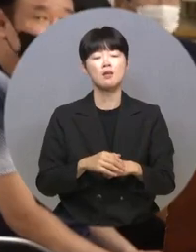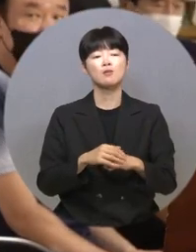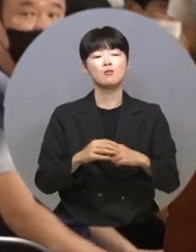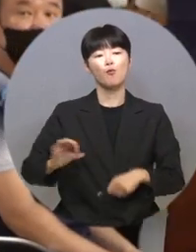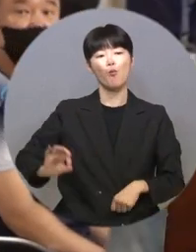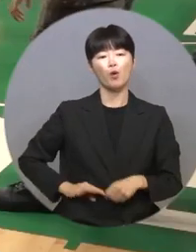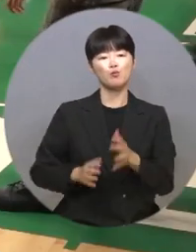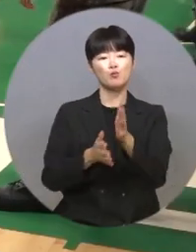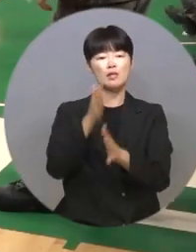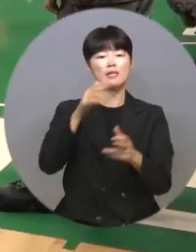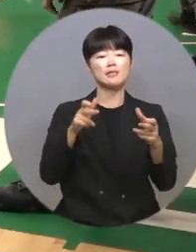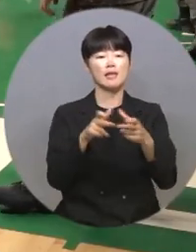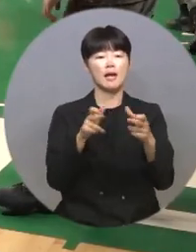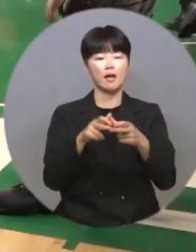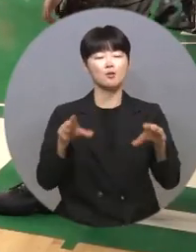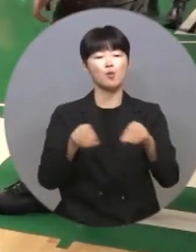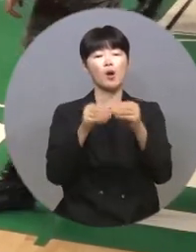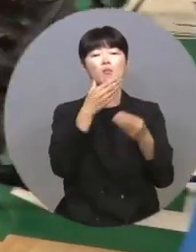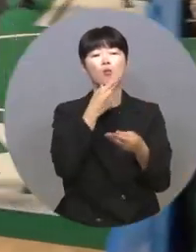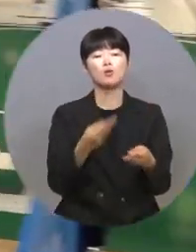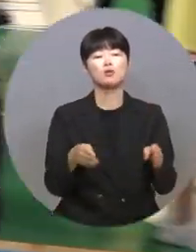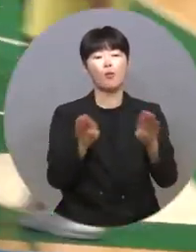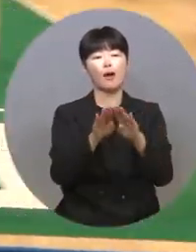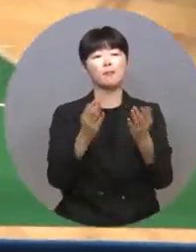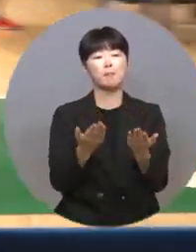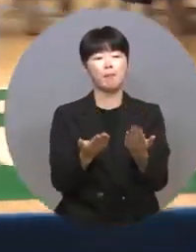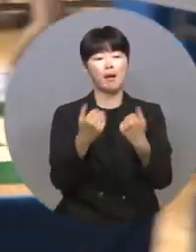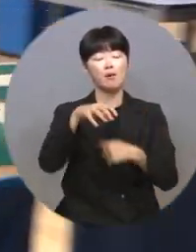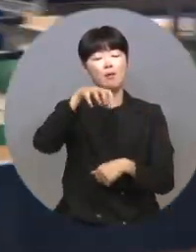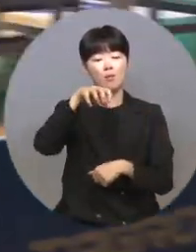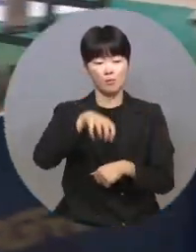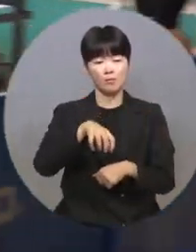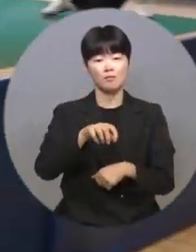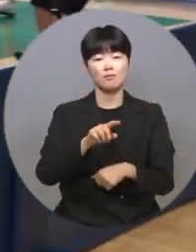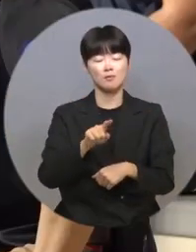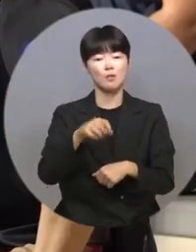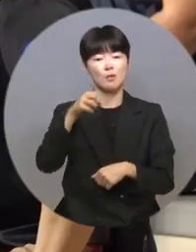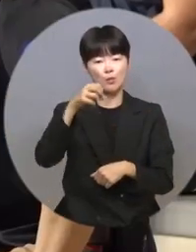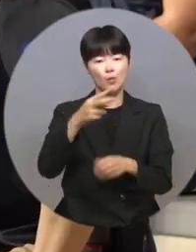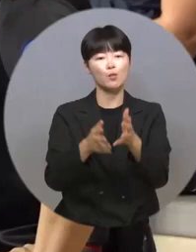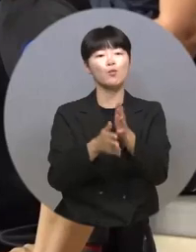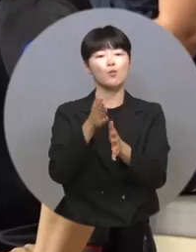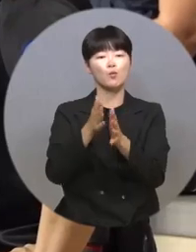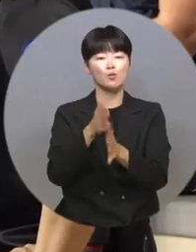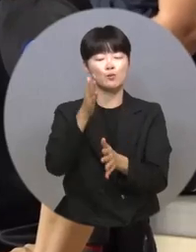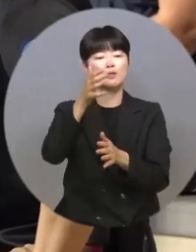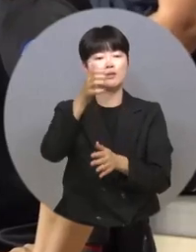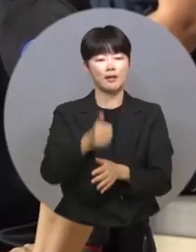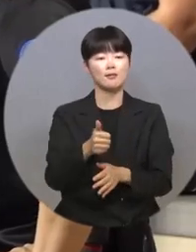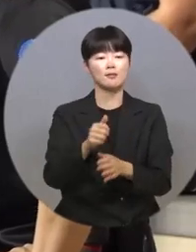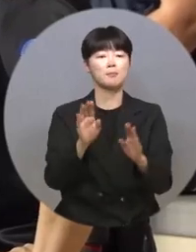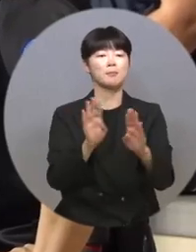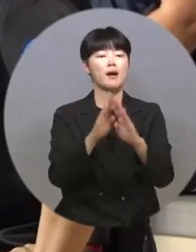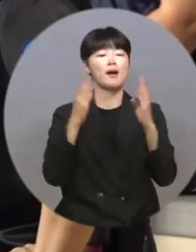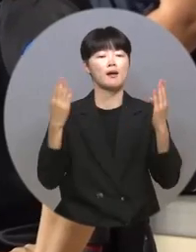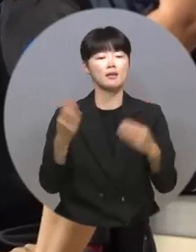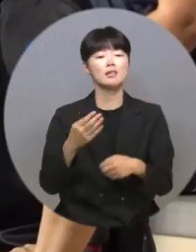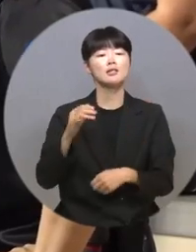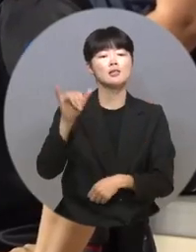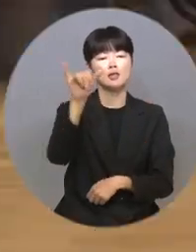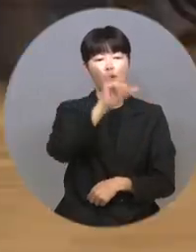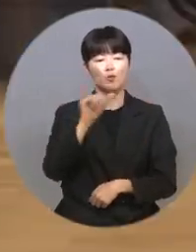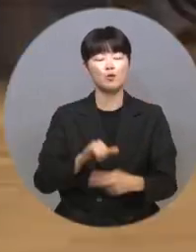종합복지관이 주최한 제13회 원주시장배 장애인 탁구대회가 개최했습니다. 전국 230여 명의 선수와